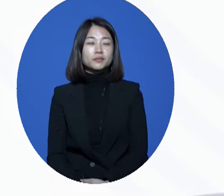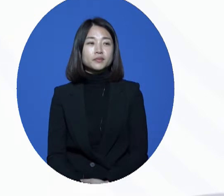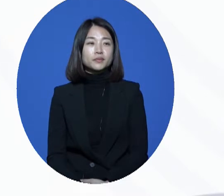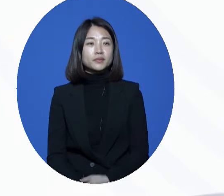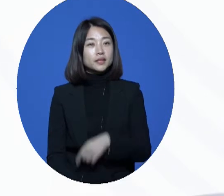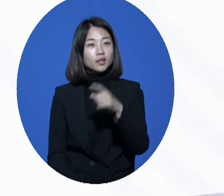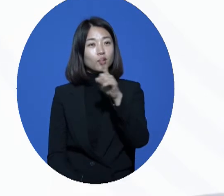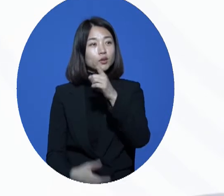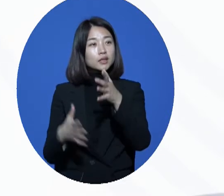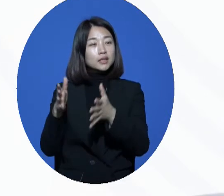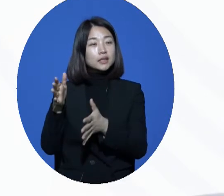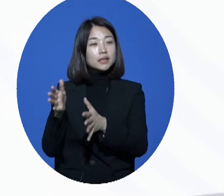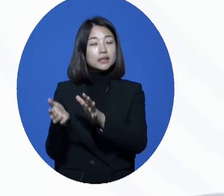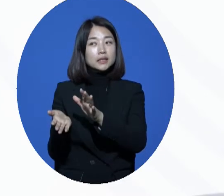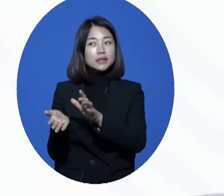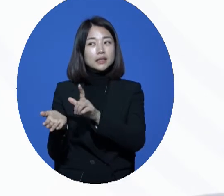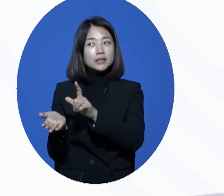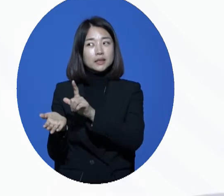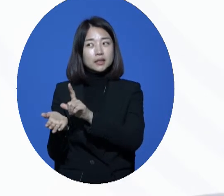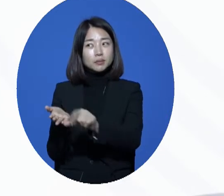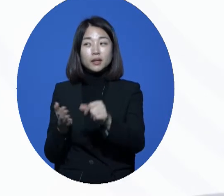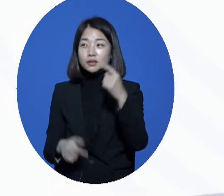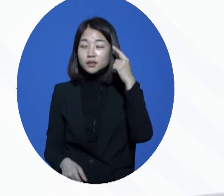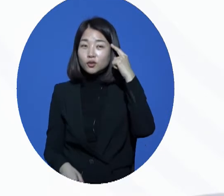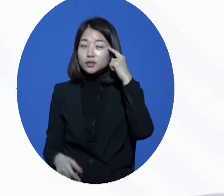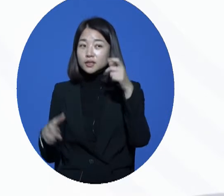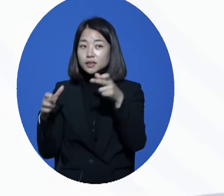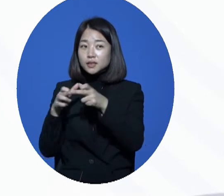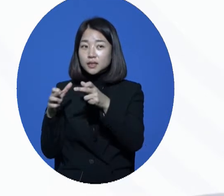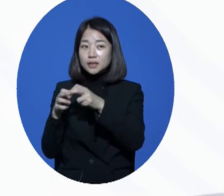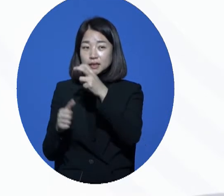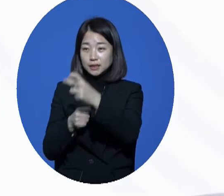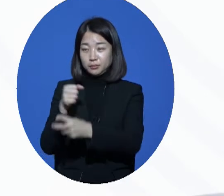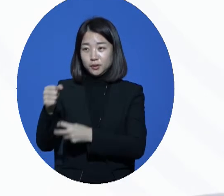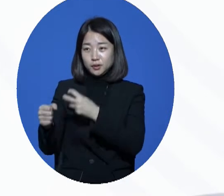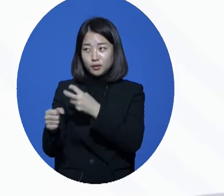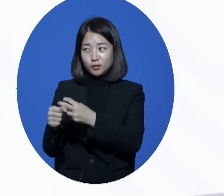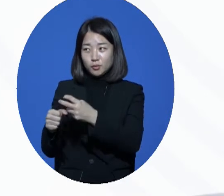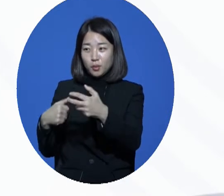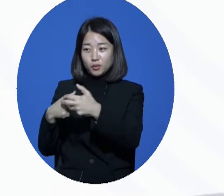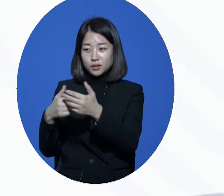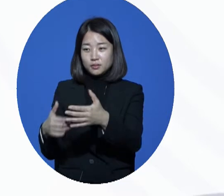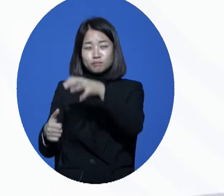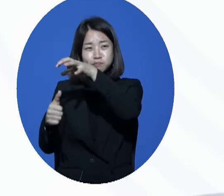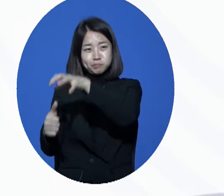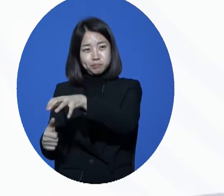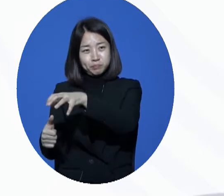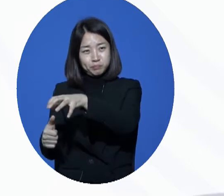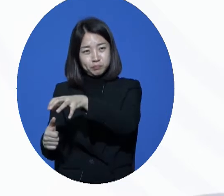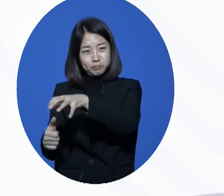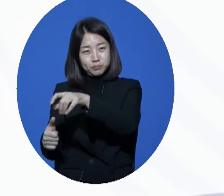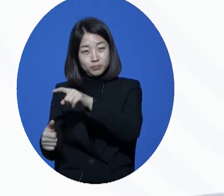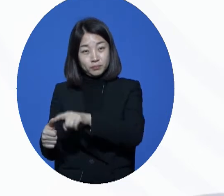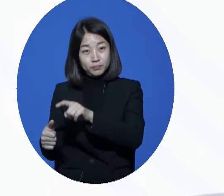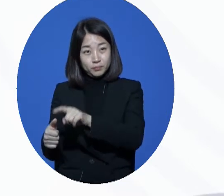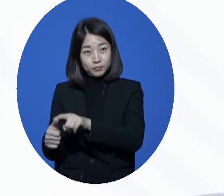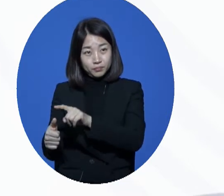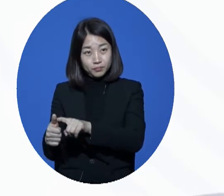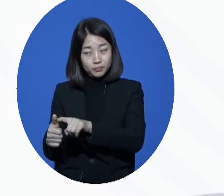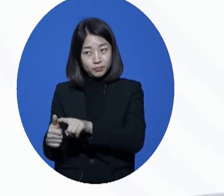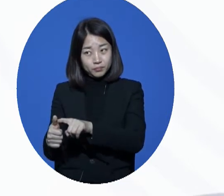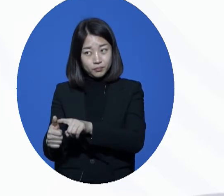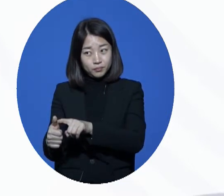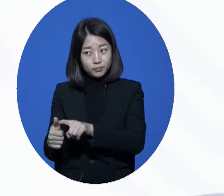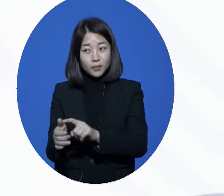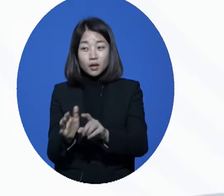한 지방에서 폐쇄병동에 있던 정신장애인이 20년간 격리 수용되어 있다 갑작스럽게 코로나19의 국내